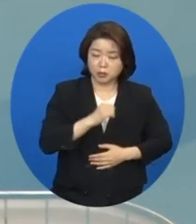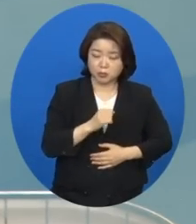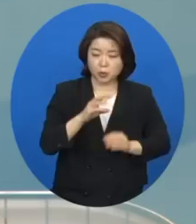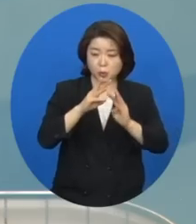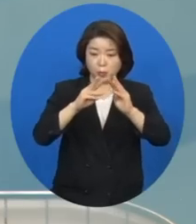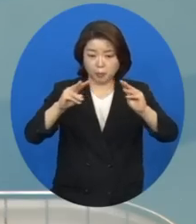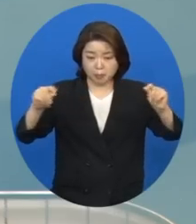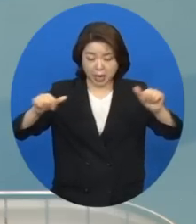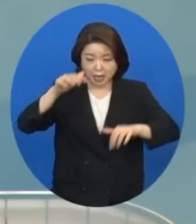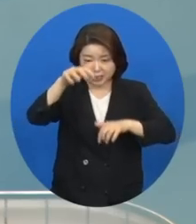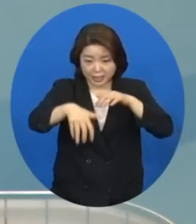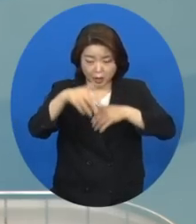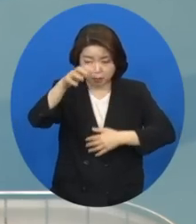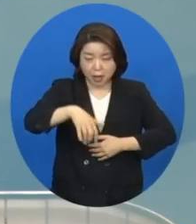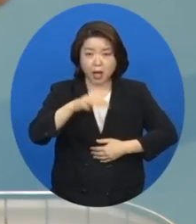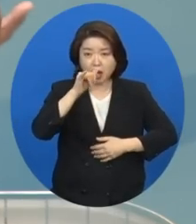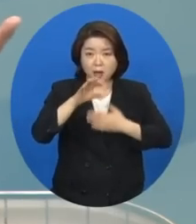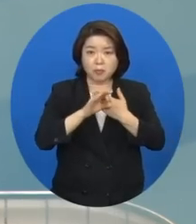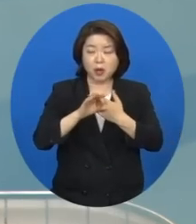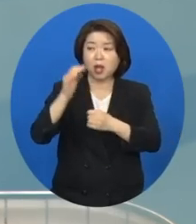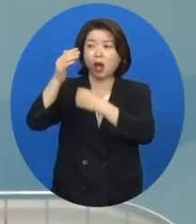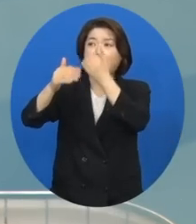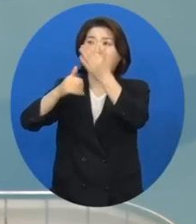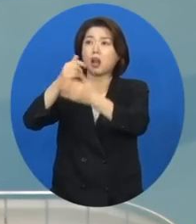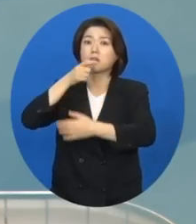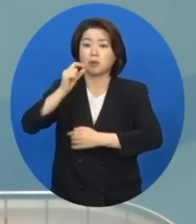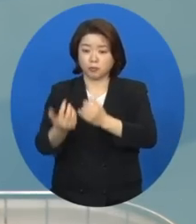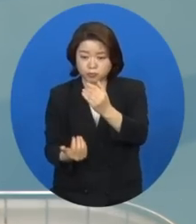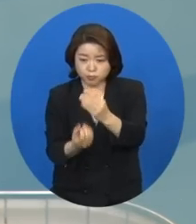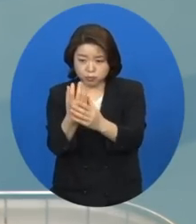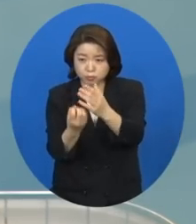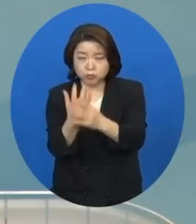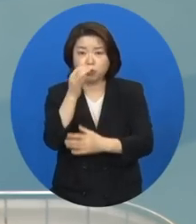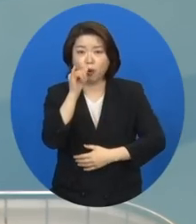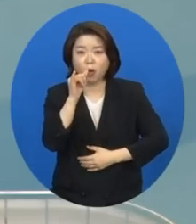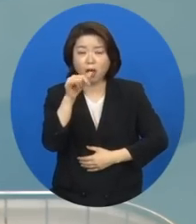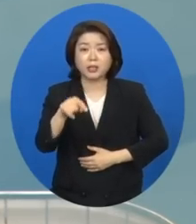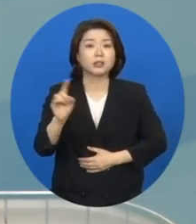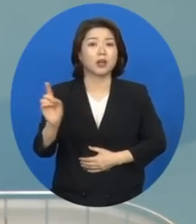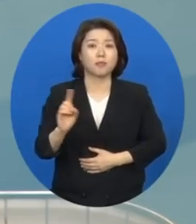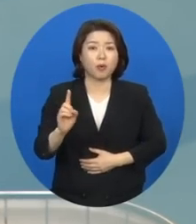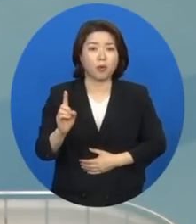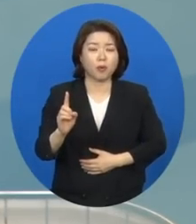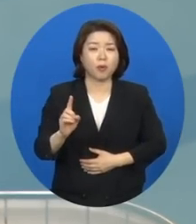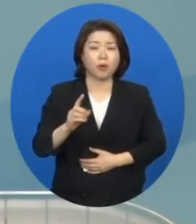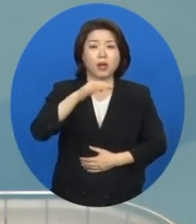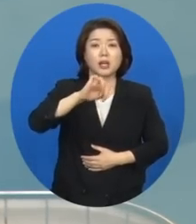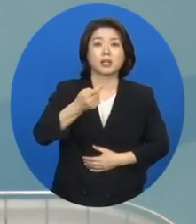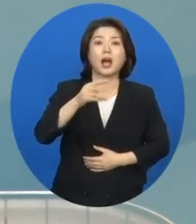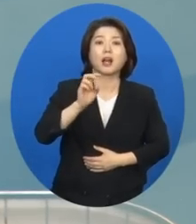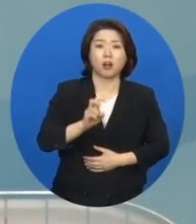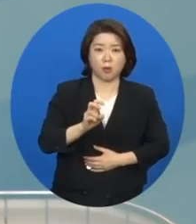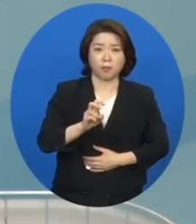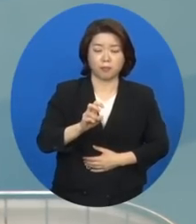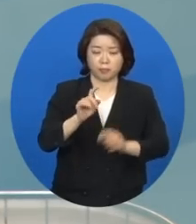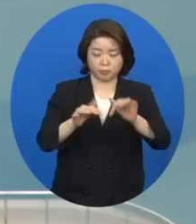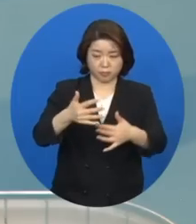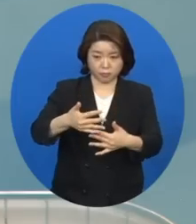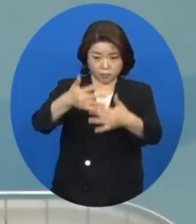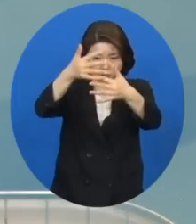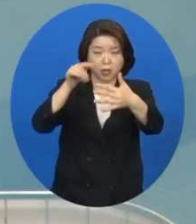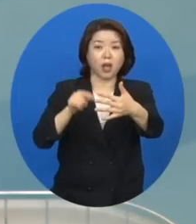땅을 파잖아요? 그 하나님의 물이 나오는 거예요. 그 하나님의 물이 뭐예요? 칼럼이죠. 여러분들이 보고 있는 그